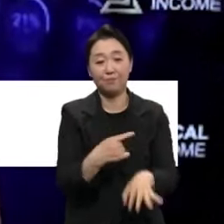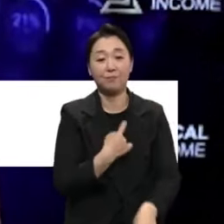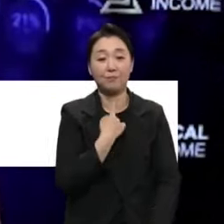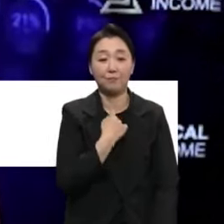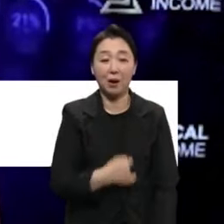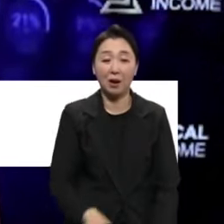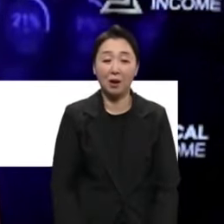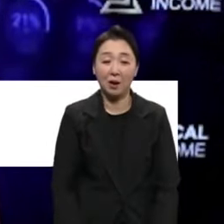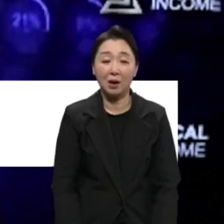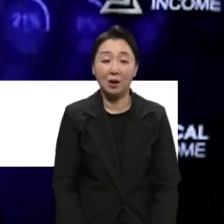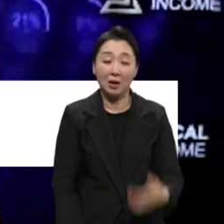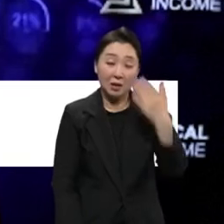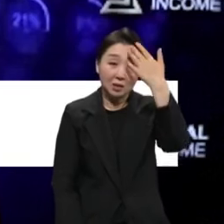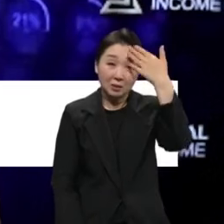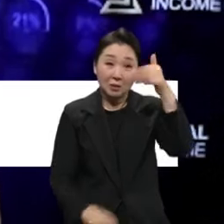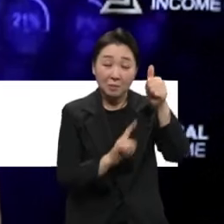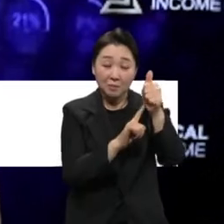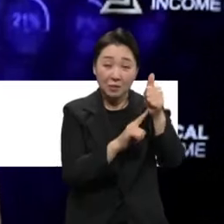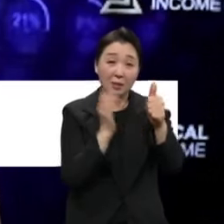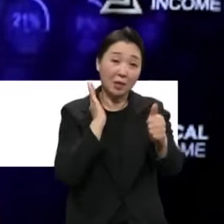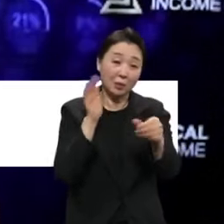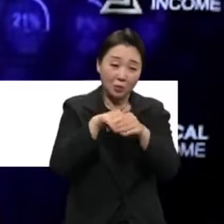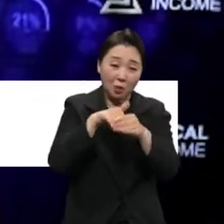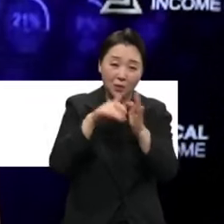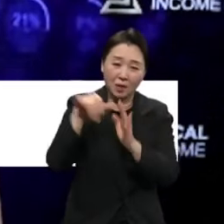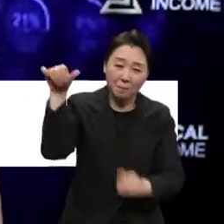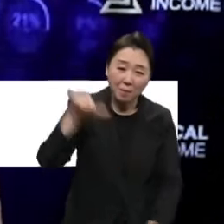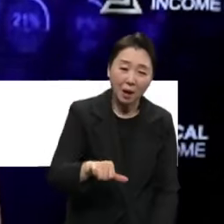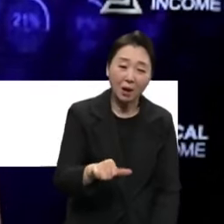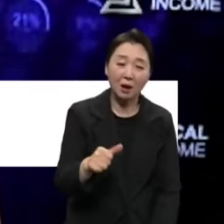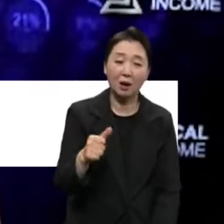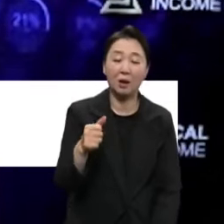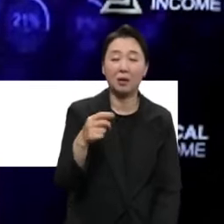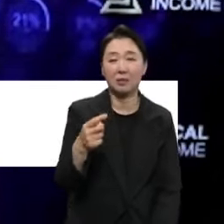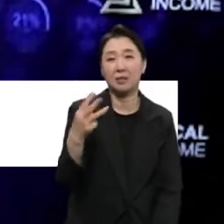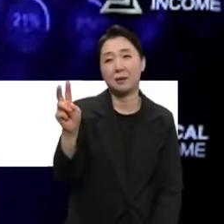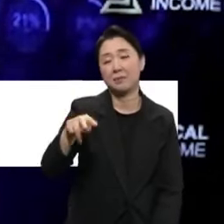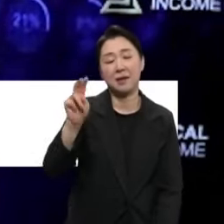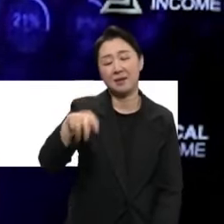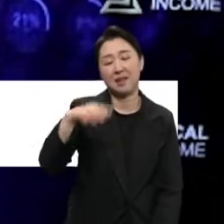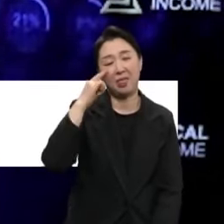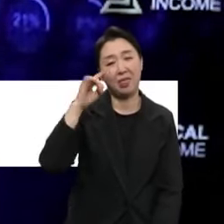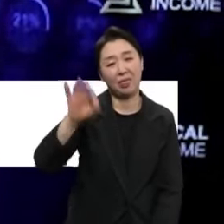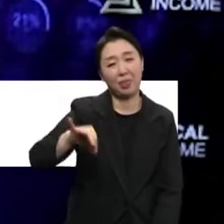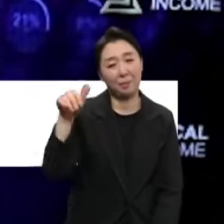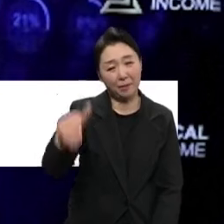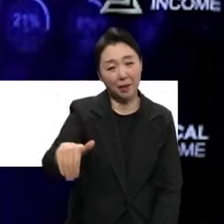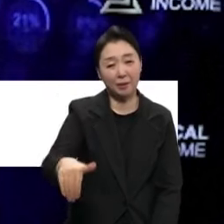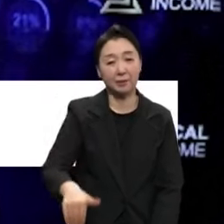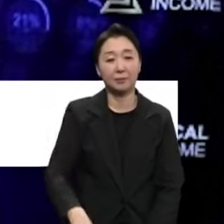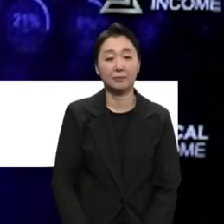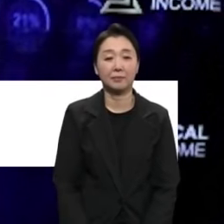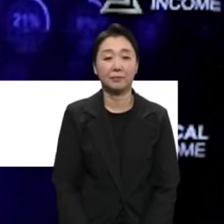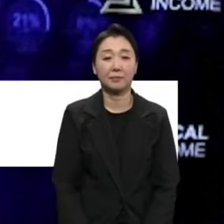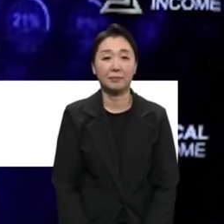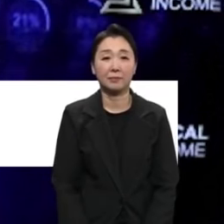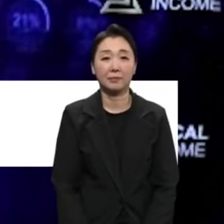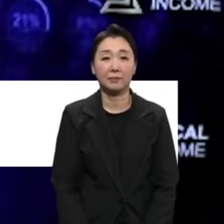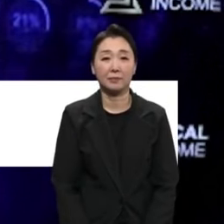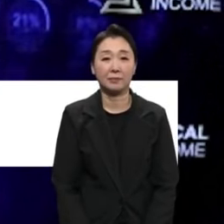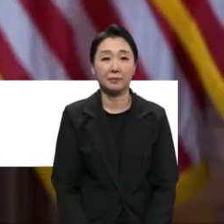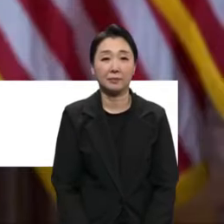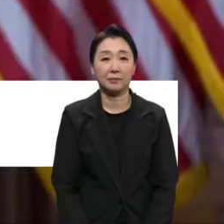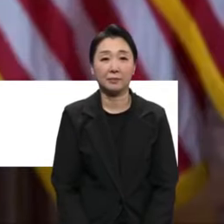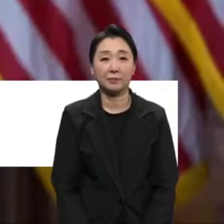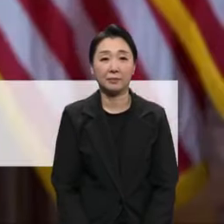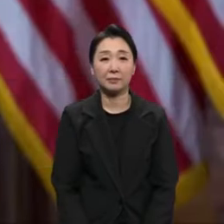in the DJT and the Trump name. That's why they're investing in it. And if Donald Trump lost, the thing would probably be a $2